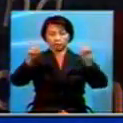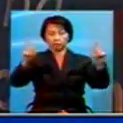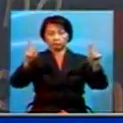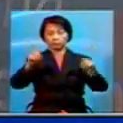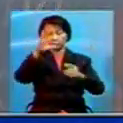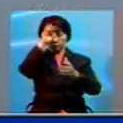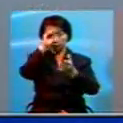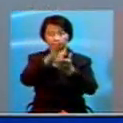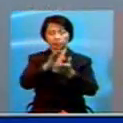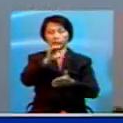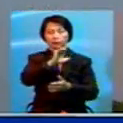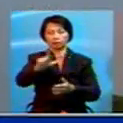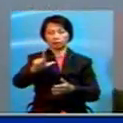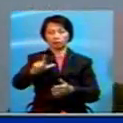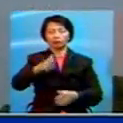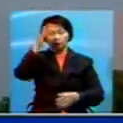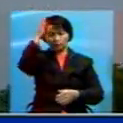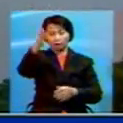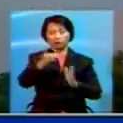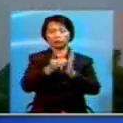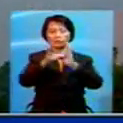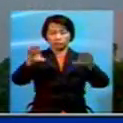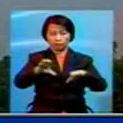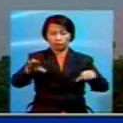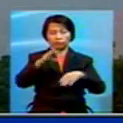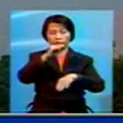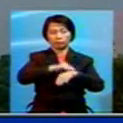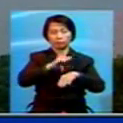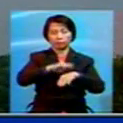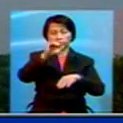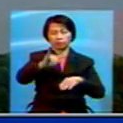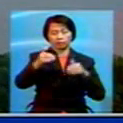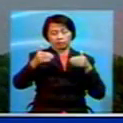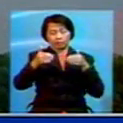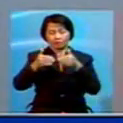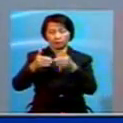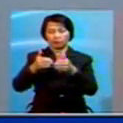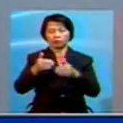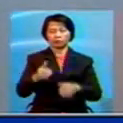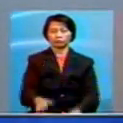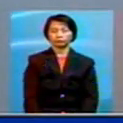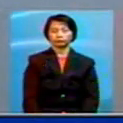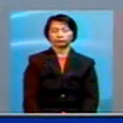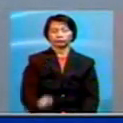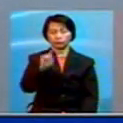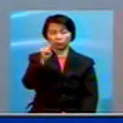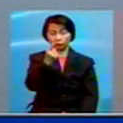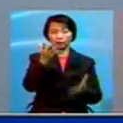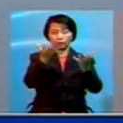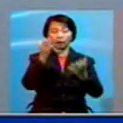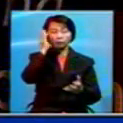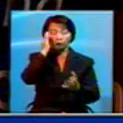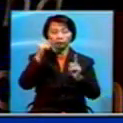percayalah ianya akan dilaksanakan dalam masa yang terdekat ini cuma nak tahu